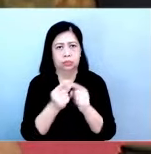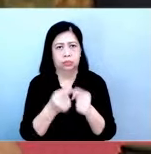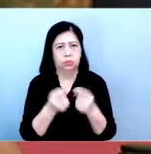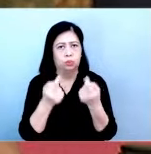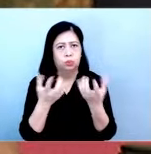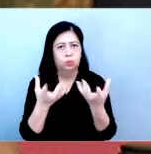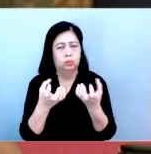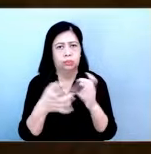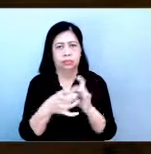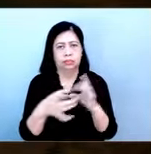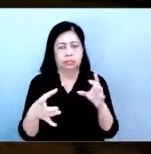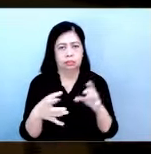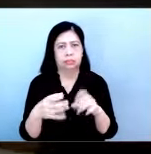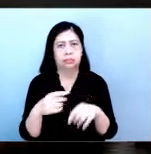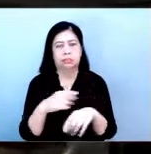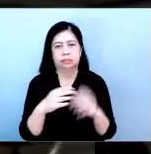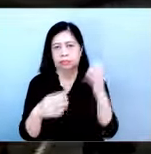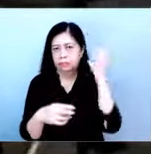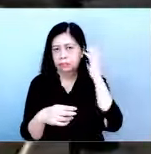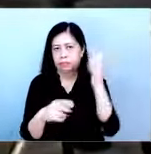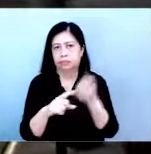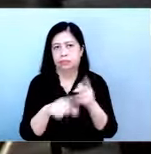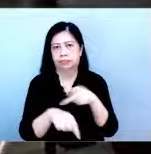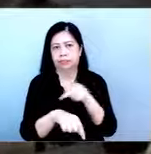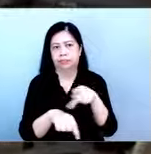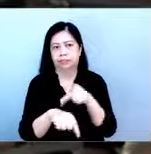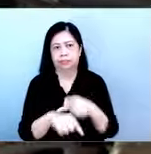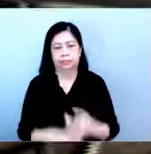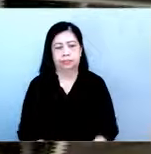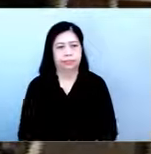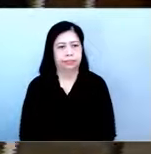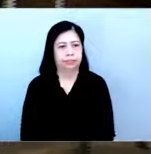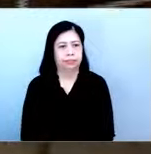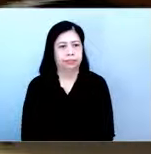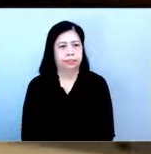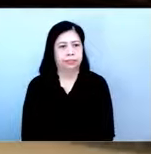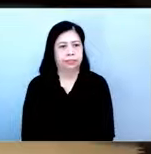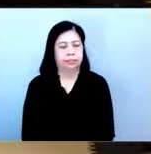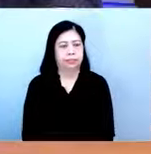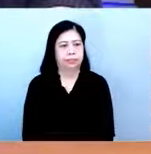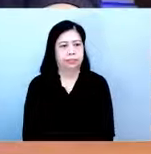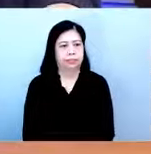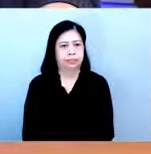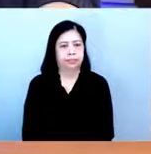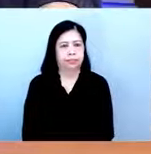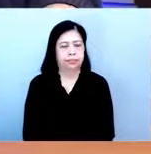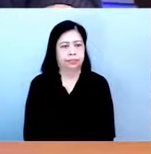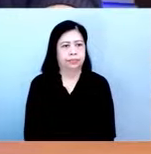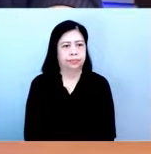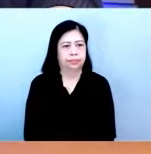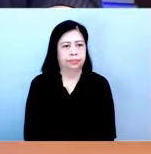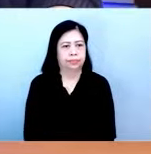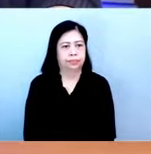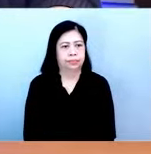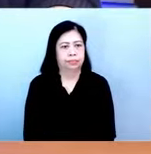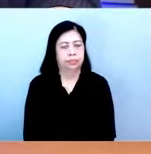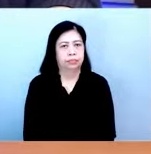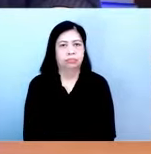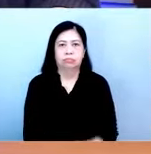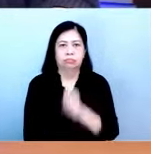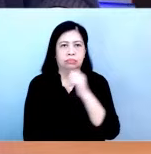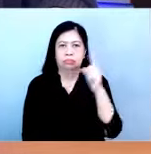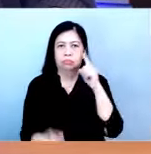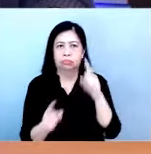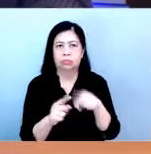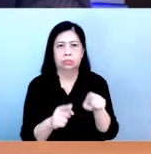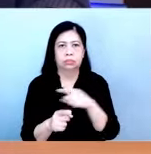ang Mindanao sa bansa. Nagbabalita mula sa frontline, Brian Castillo, USPA. Tinutulan ng ilan sa mga may